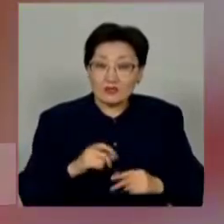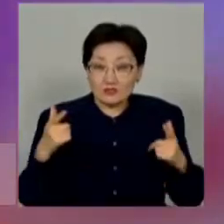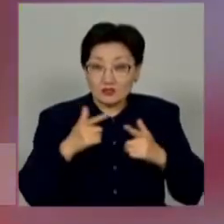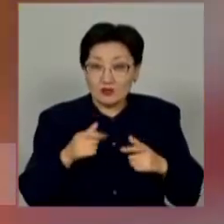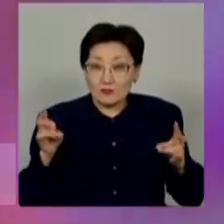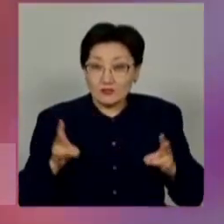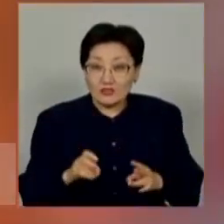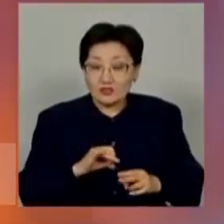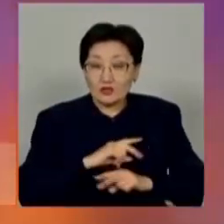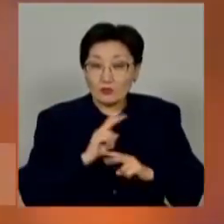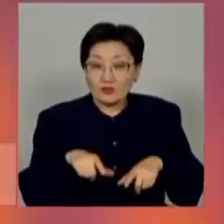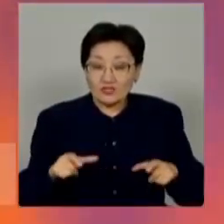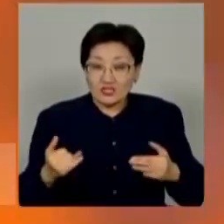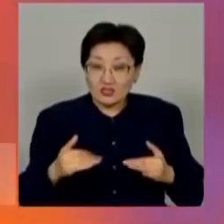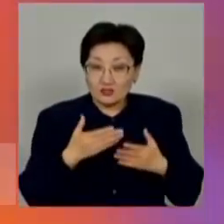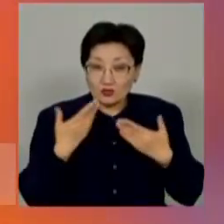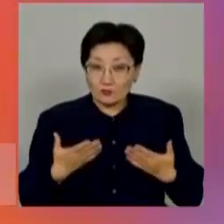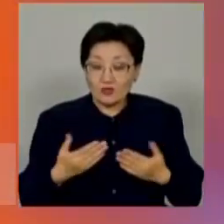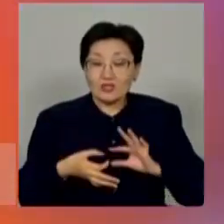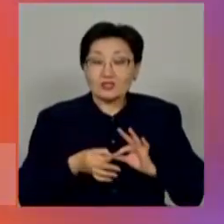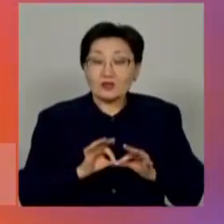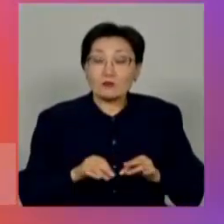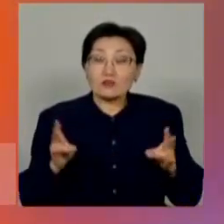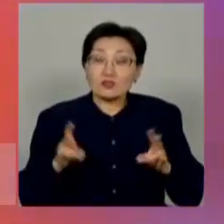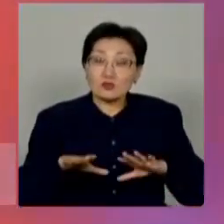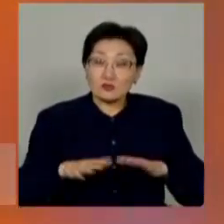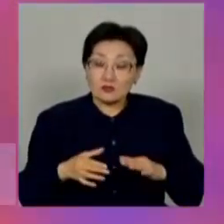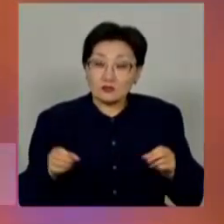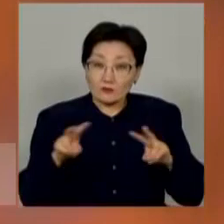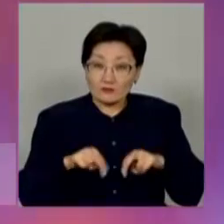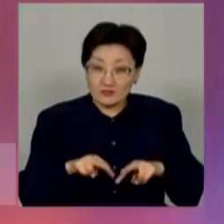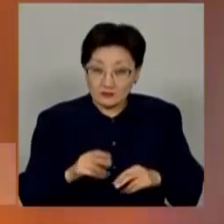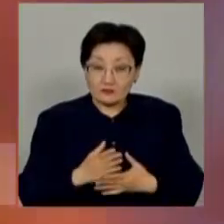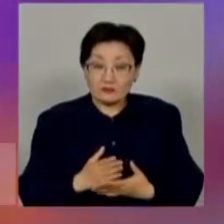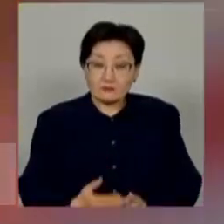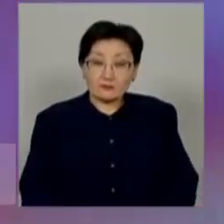и пострадавших к данному часу нет. Детали произошедшего выясняются.